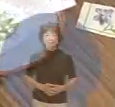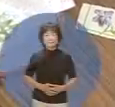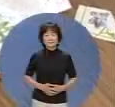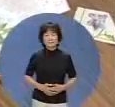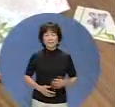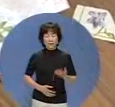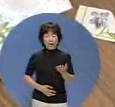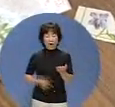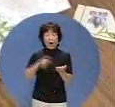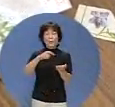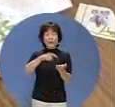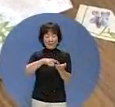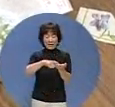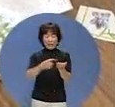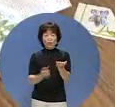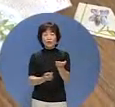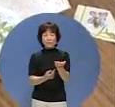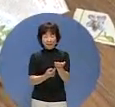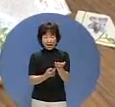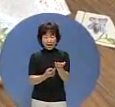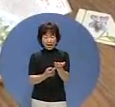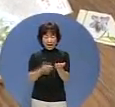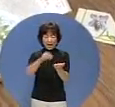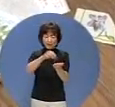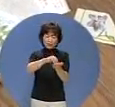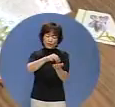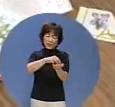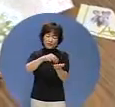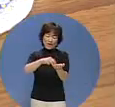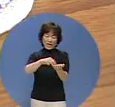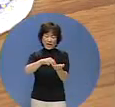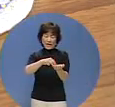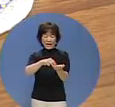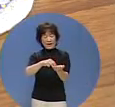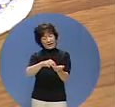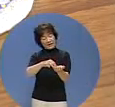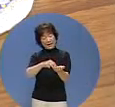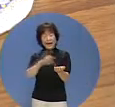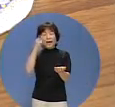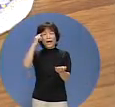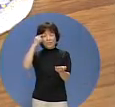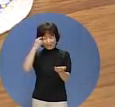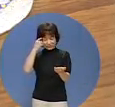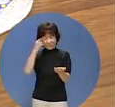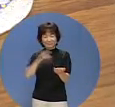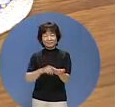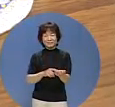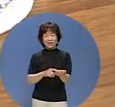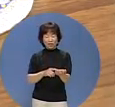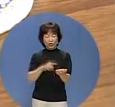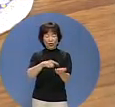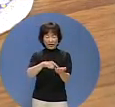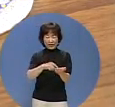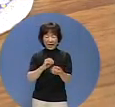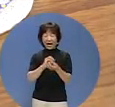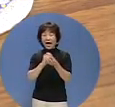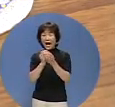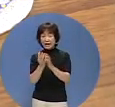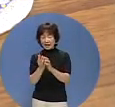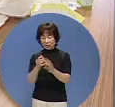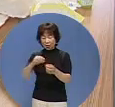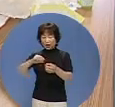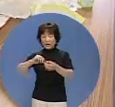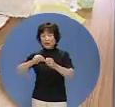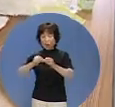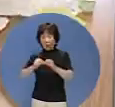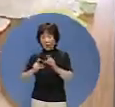次に表面と裏面それぞれのレイアウトを考えます。この時バランスよく模様を